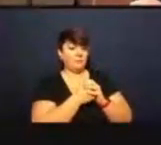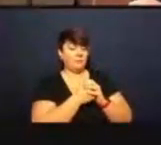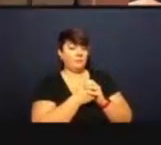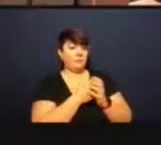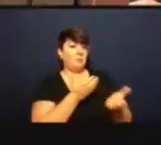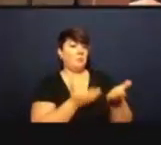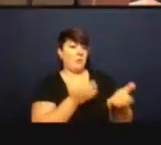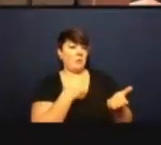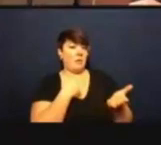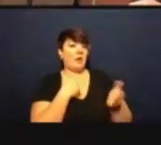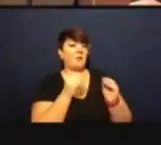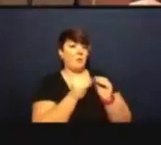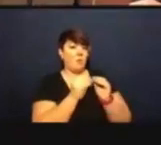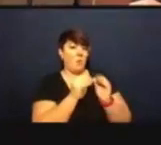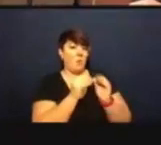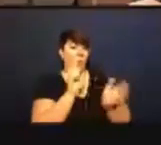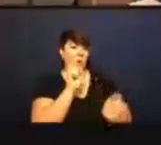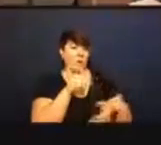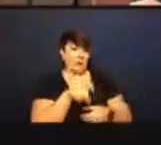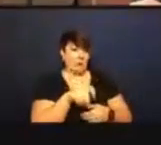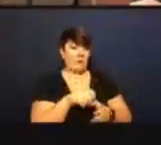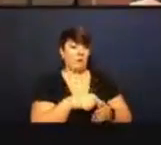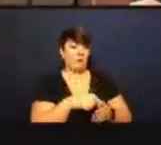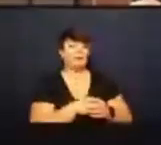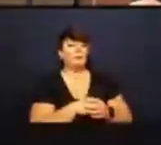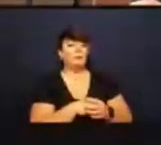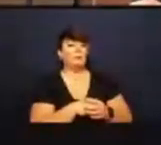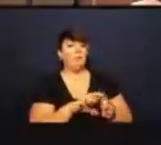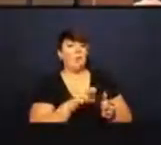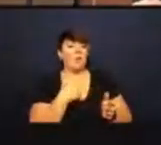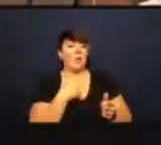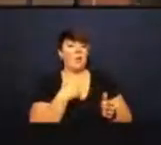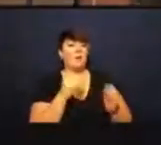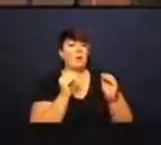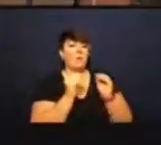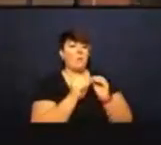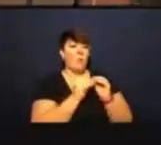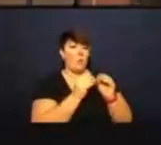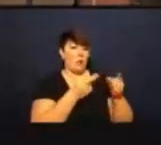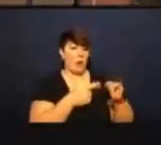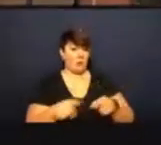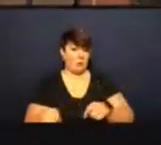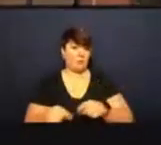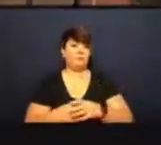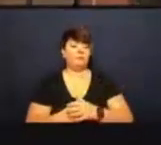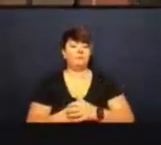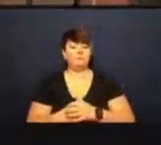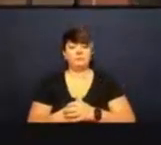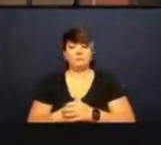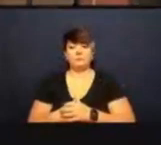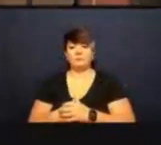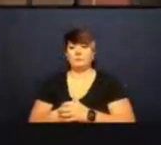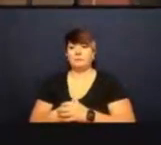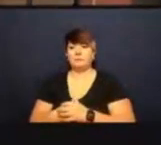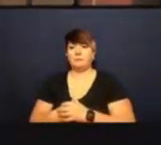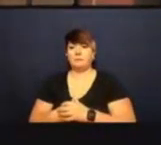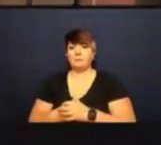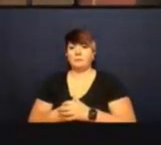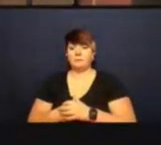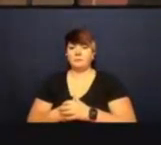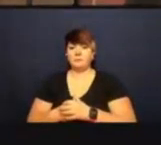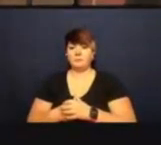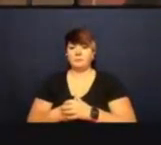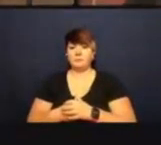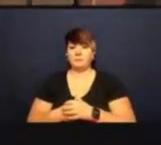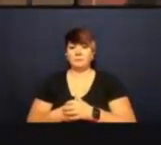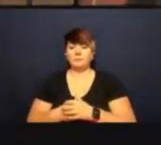kuwahimiza ili tuweze kuendelea kufanya kila tunachoweza kufanya ili tuweze kuwasaidia kila mtu